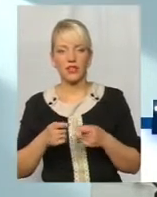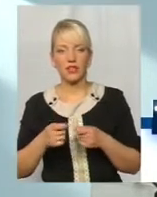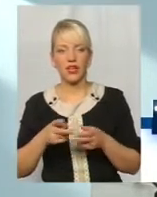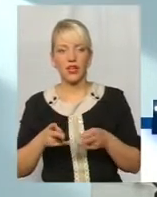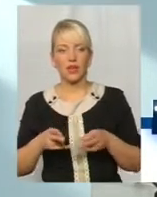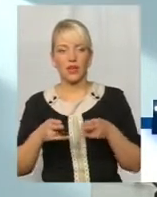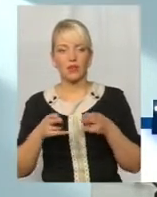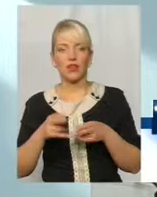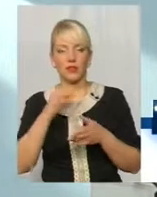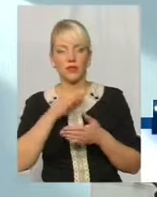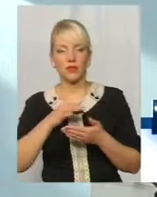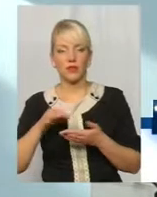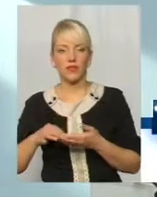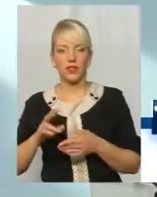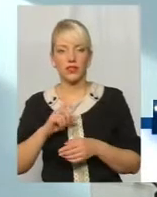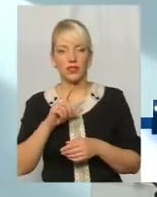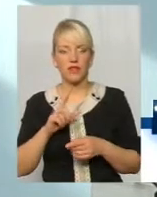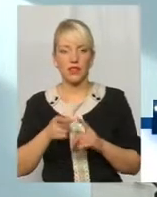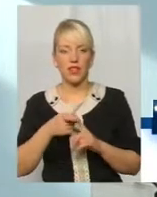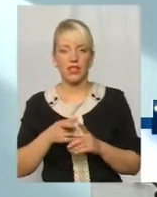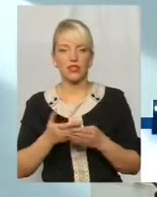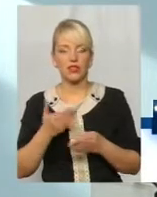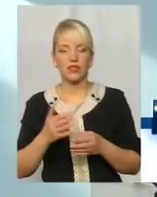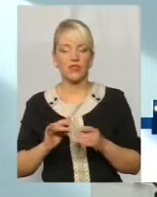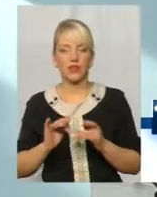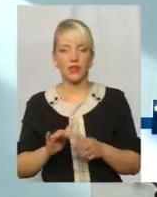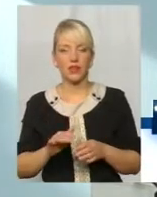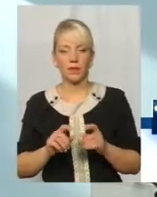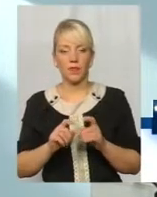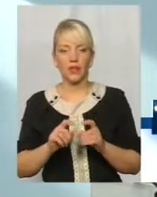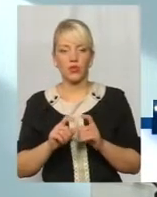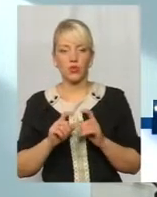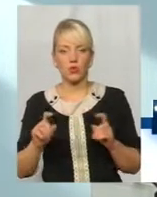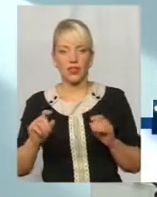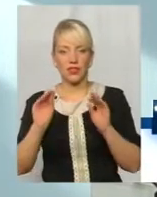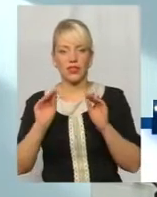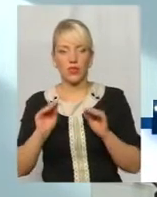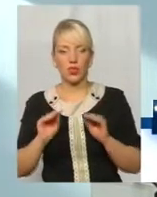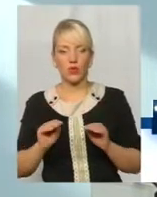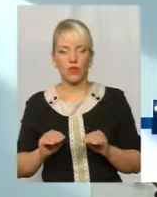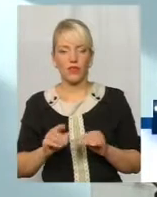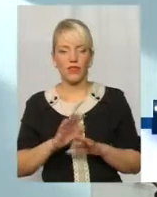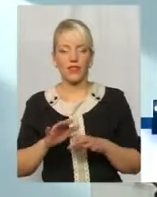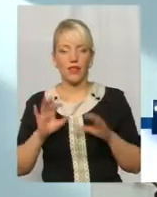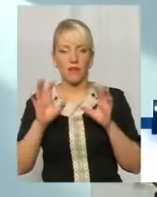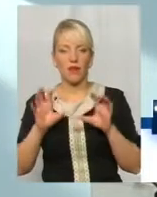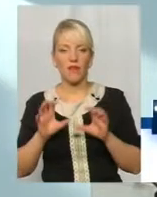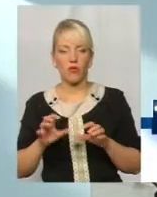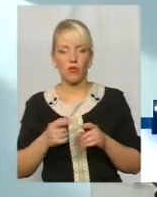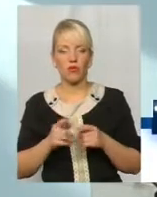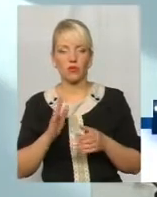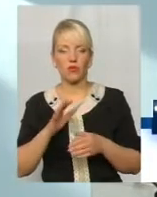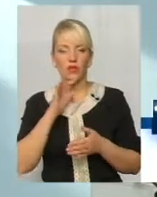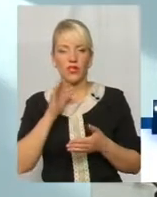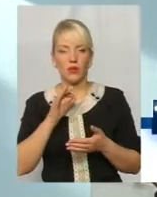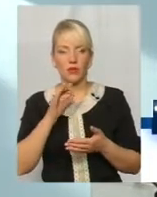кримінальна відповідальність. В залежності від дій суб'єкта декларування неправомірних буде вирішуватись питання